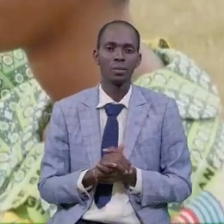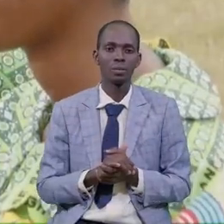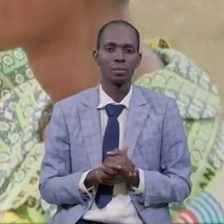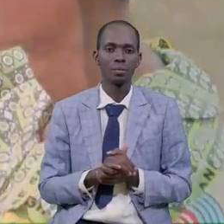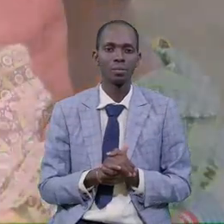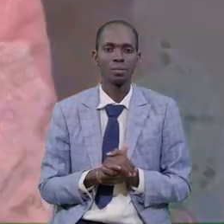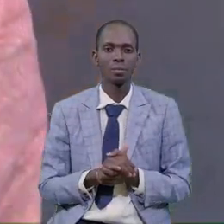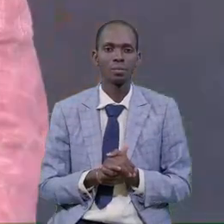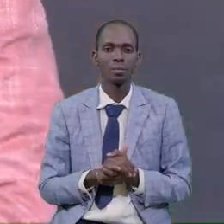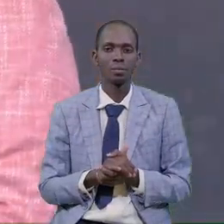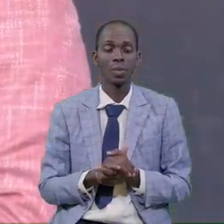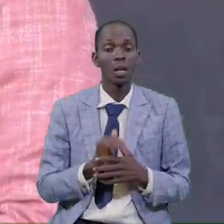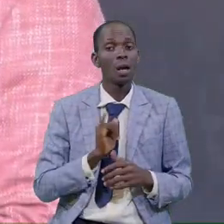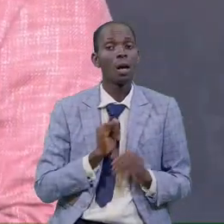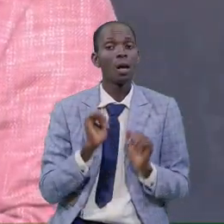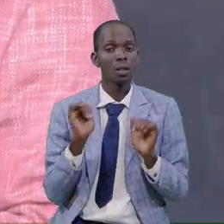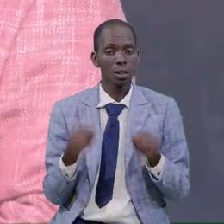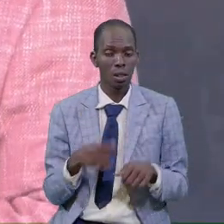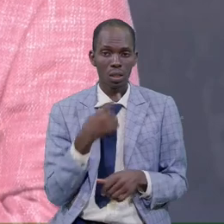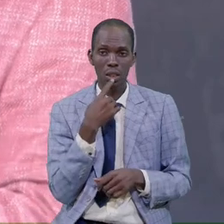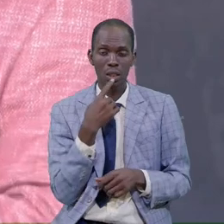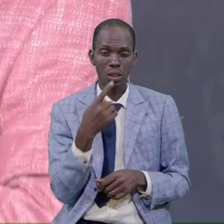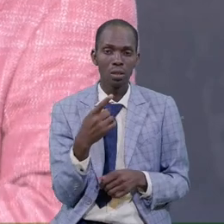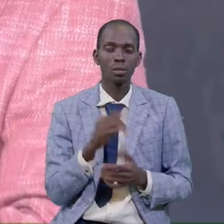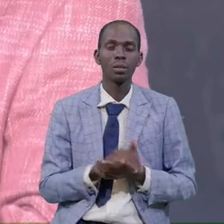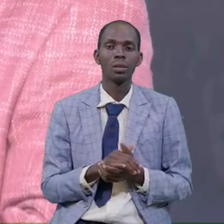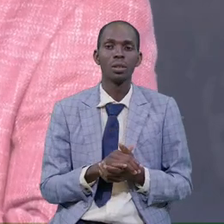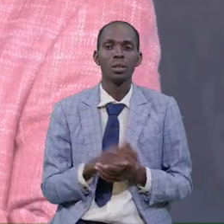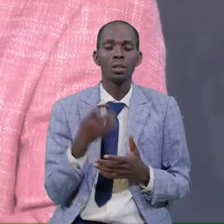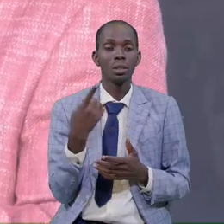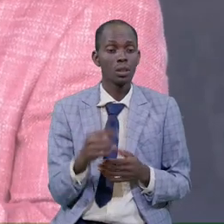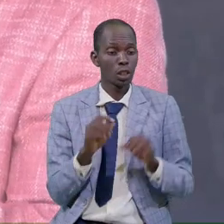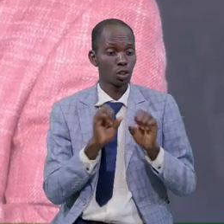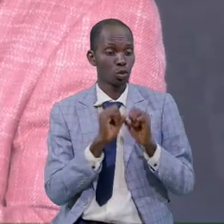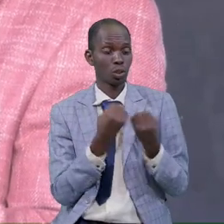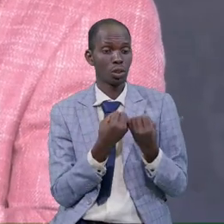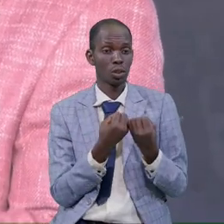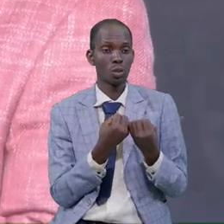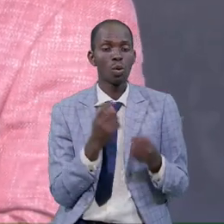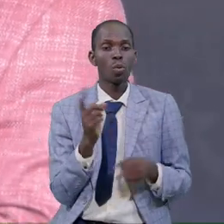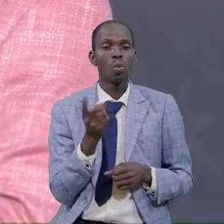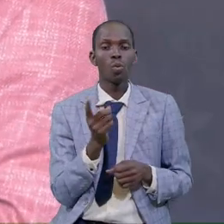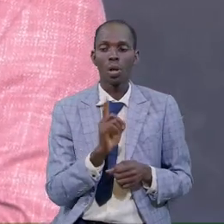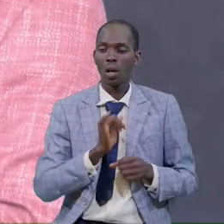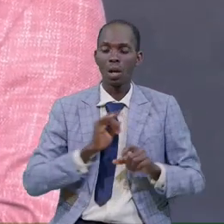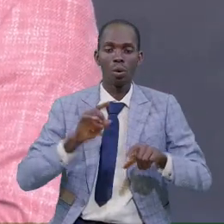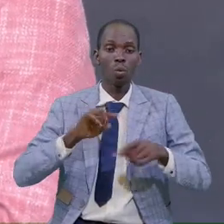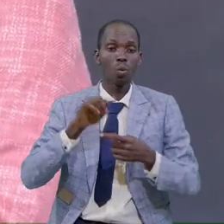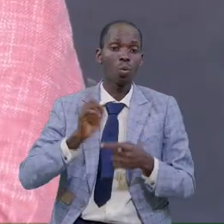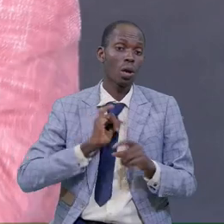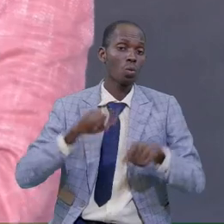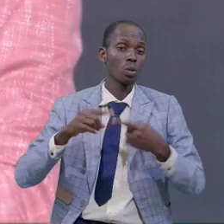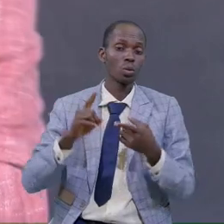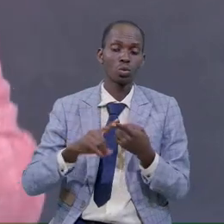Je peux dire que la société in which I went to secondary school. La société dans laquelle j'étais allé au secondaire,